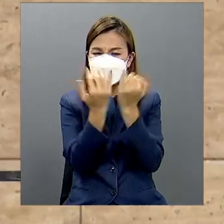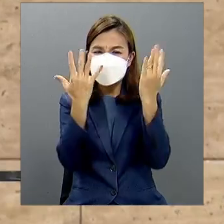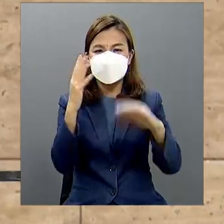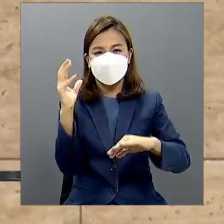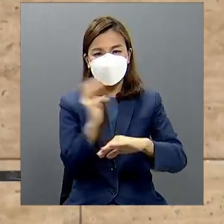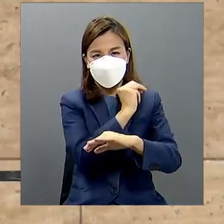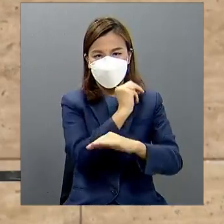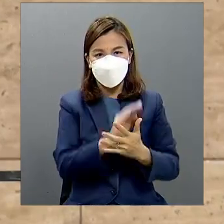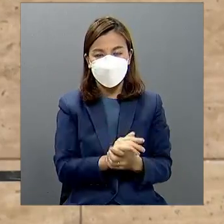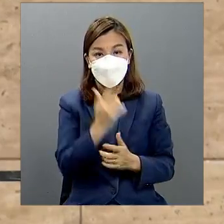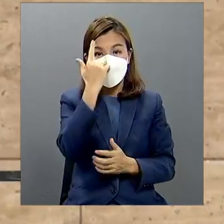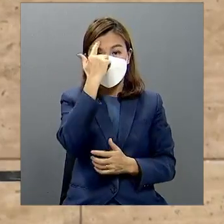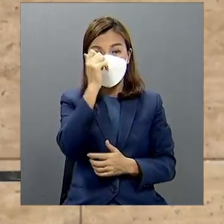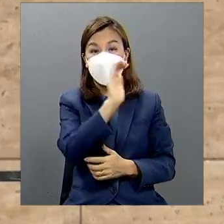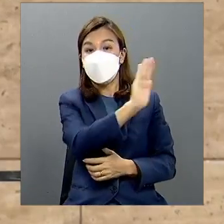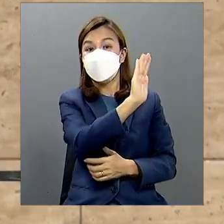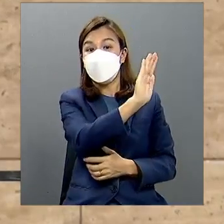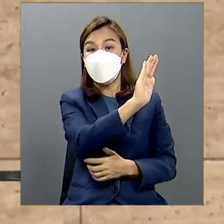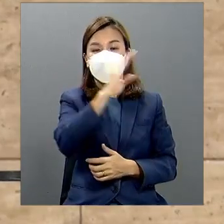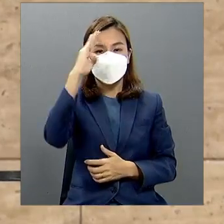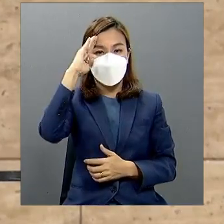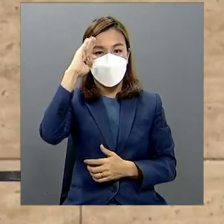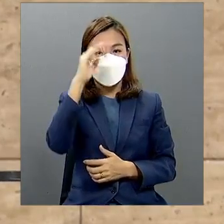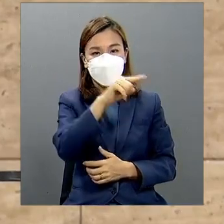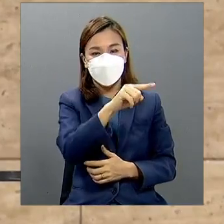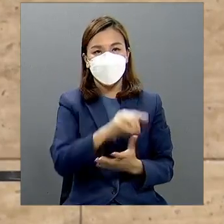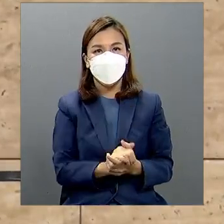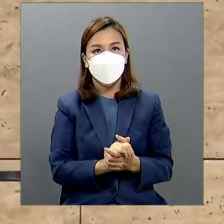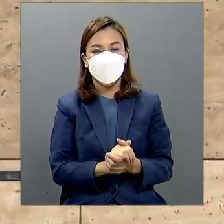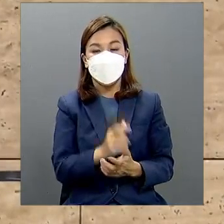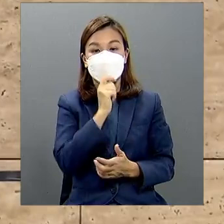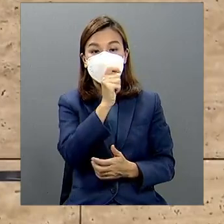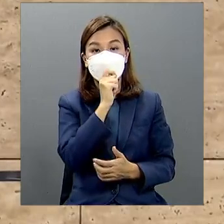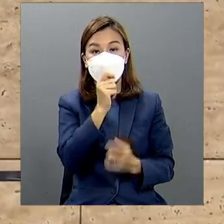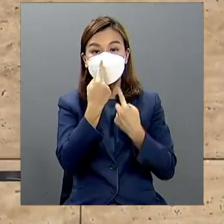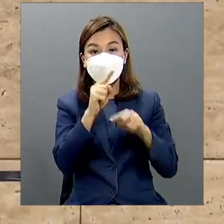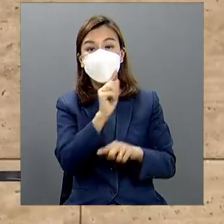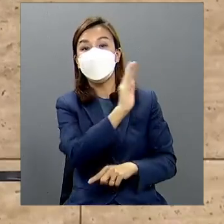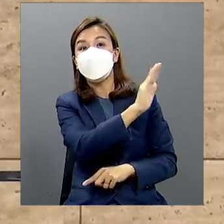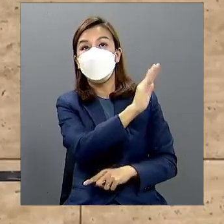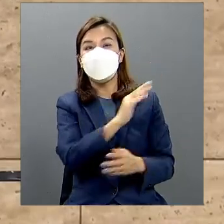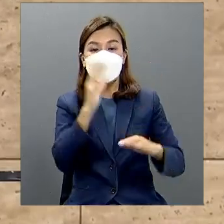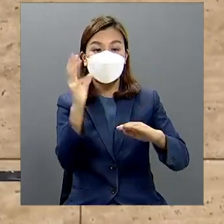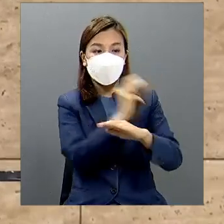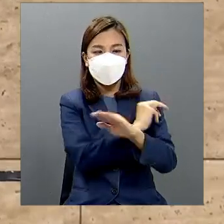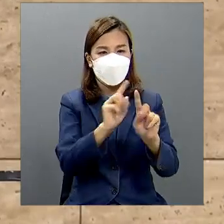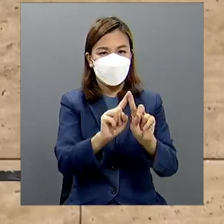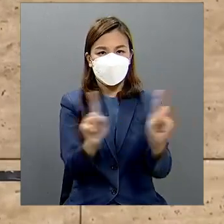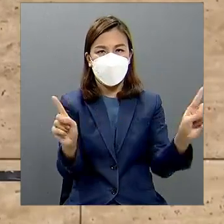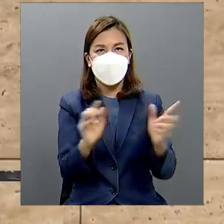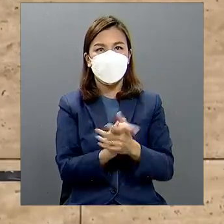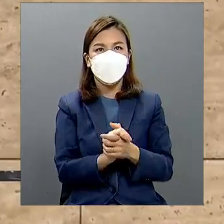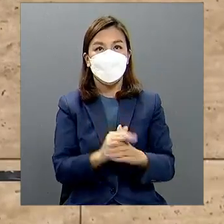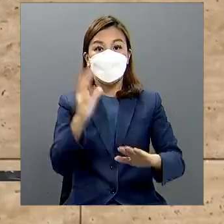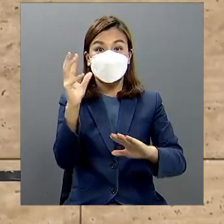ชีวิตท่านอยู่แต่ในกรมในกรองจากที่ท่านให้สัมภาษณ์สังคมการเมืองมันไม่ใช่นะครับการเมืองเราไม่สามารถใช้ระบบ